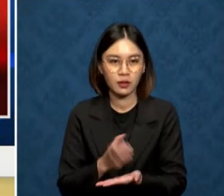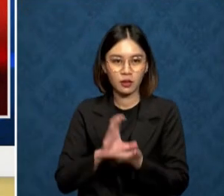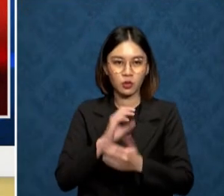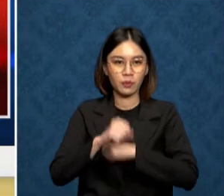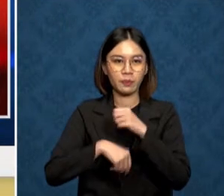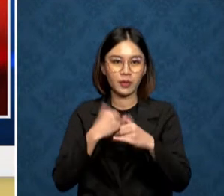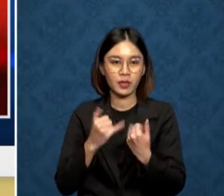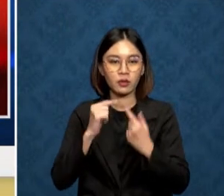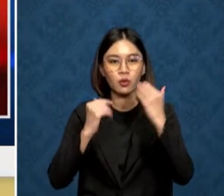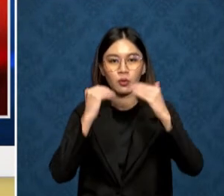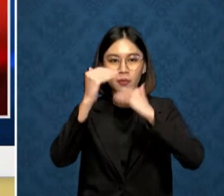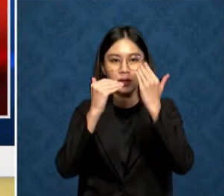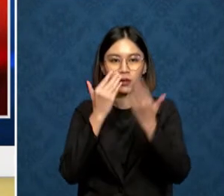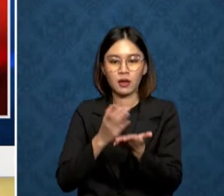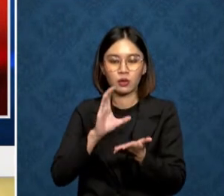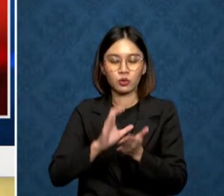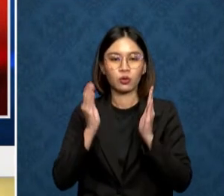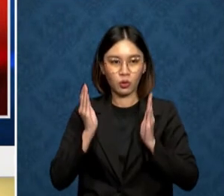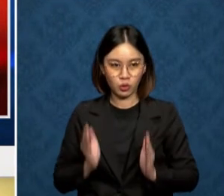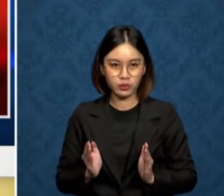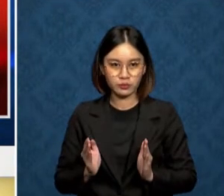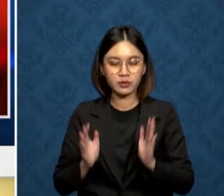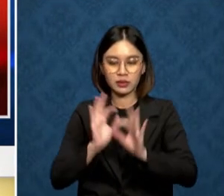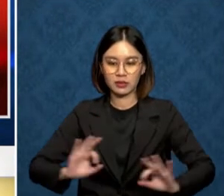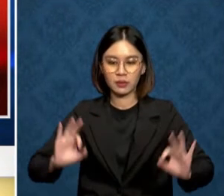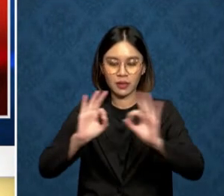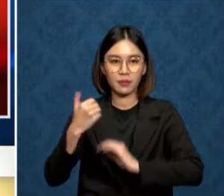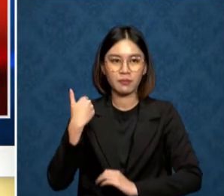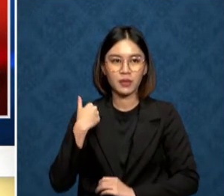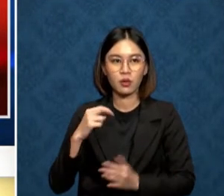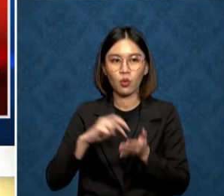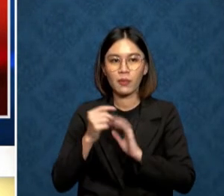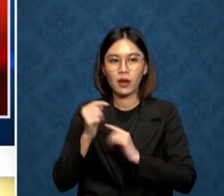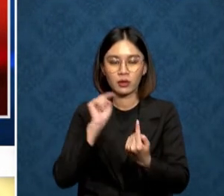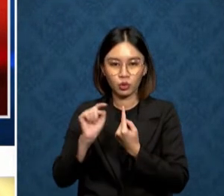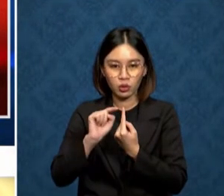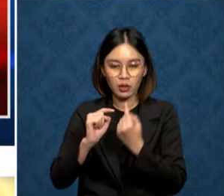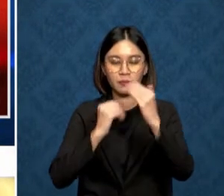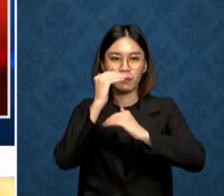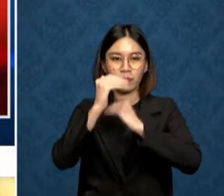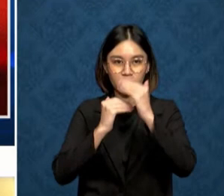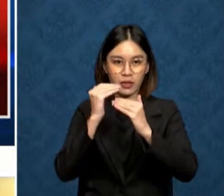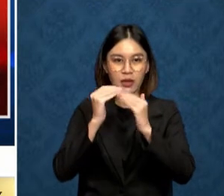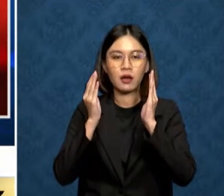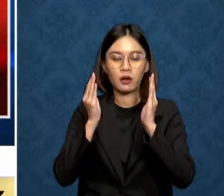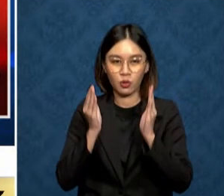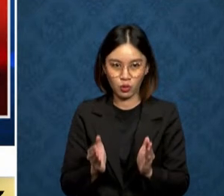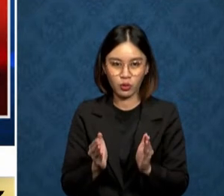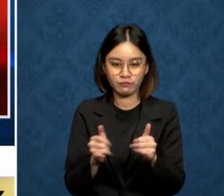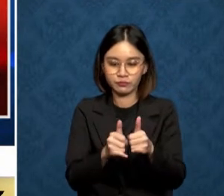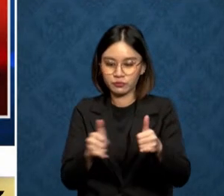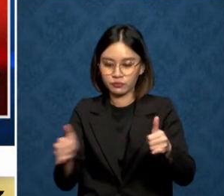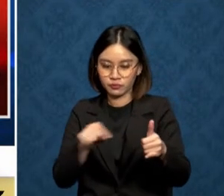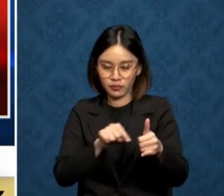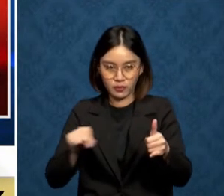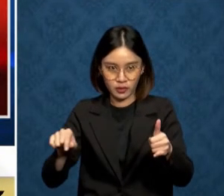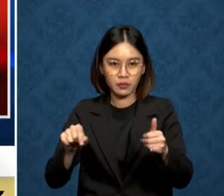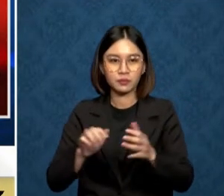องการพัฒนาทนมนุย์ครับพูดงาย่ายก็คือการพัฒนาคนนั่นเองครับ